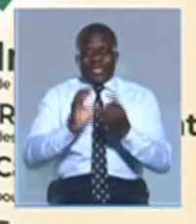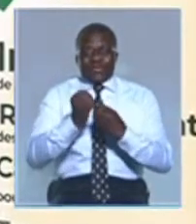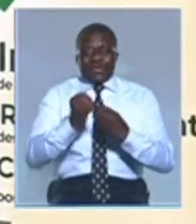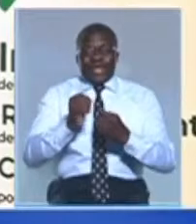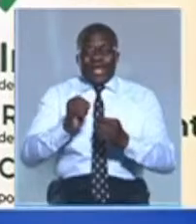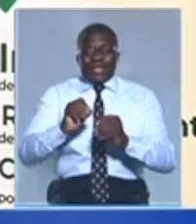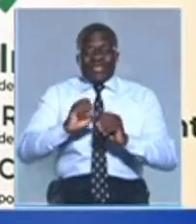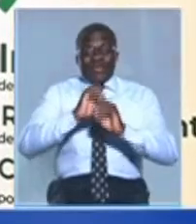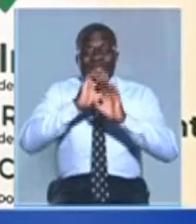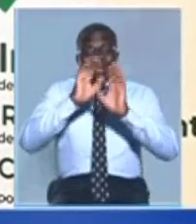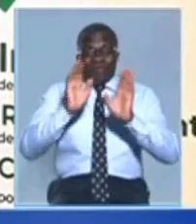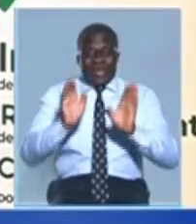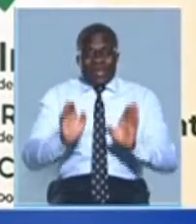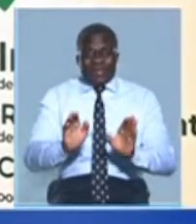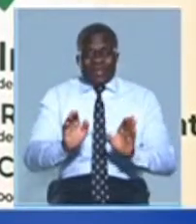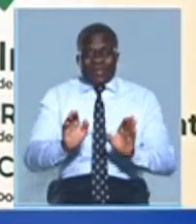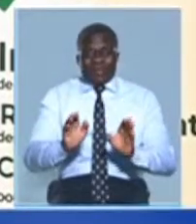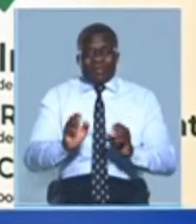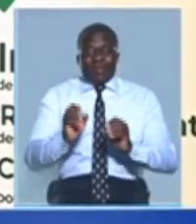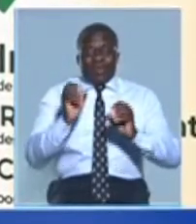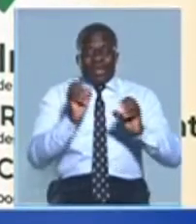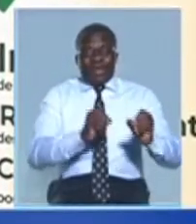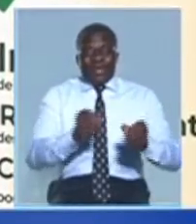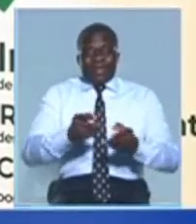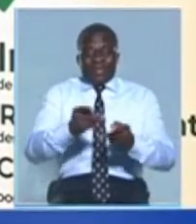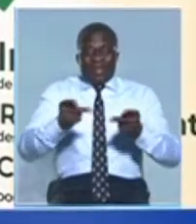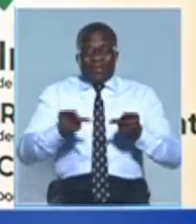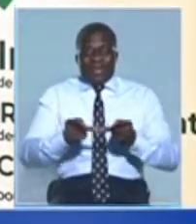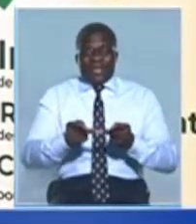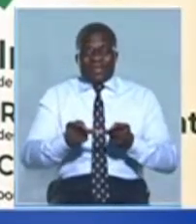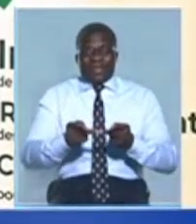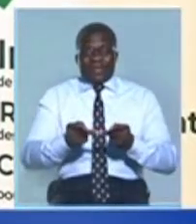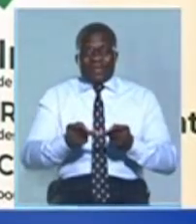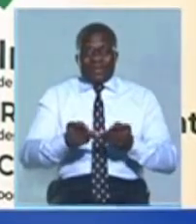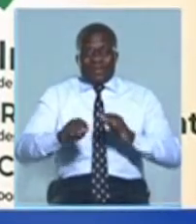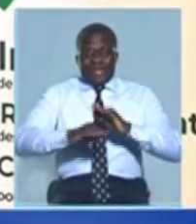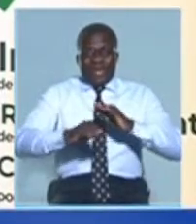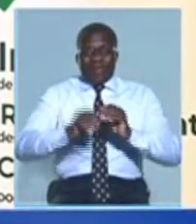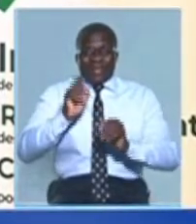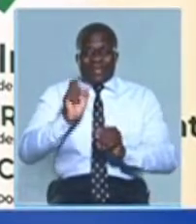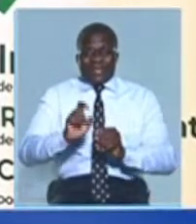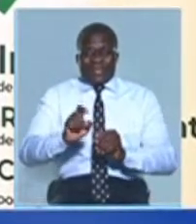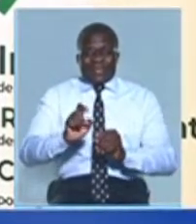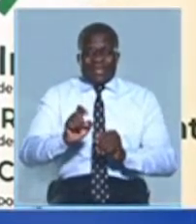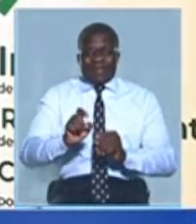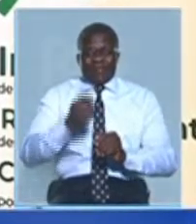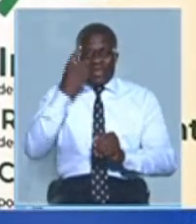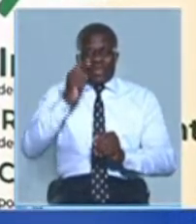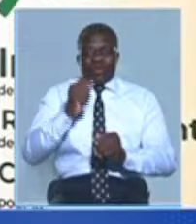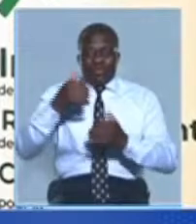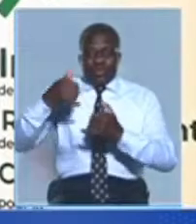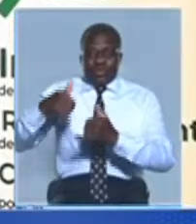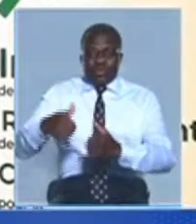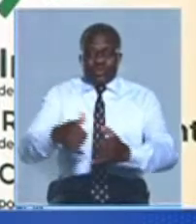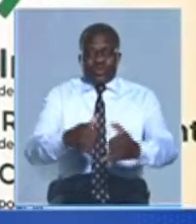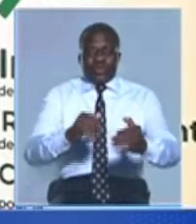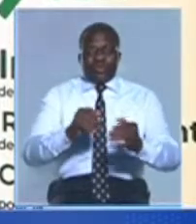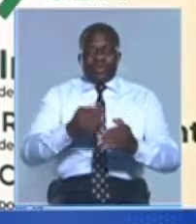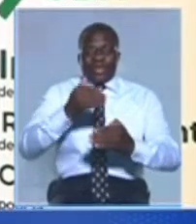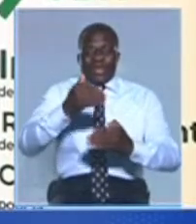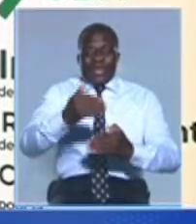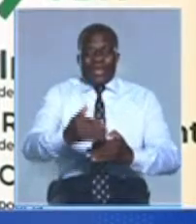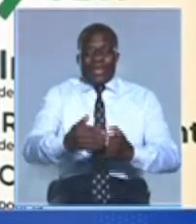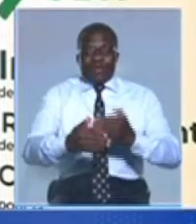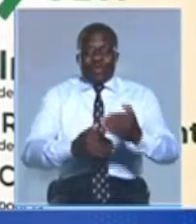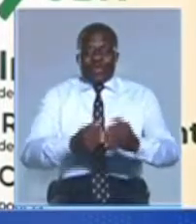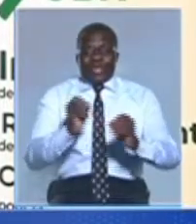de transparence en mettant en place les bases nécessaires pour suivre les progrès de